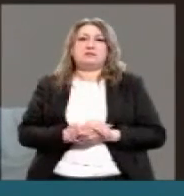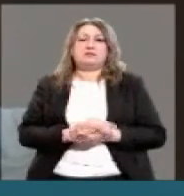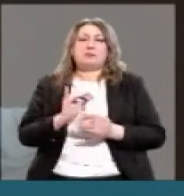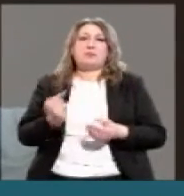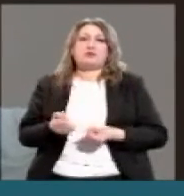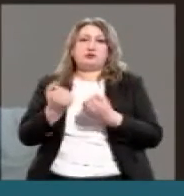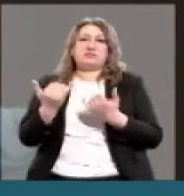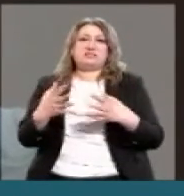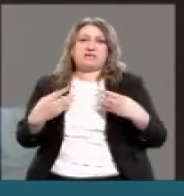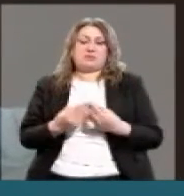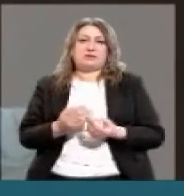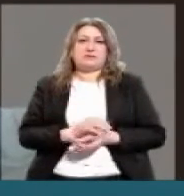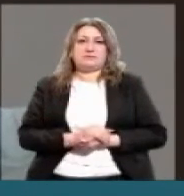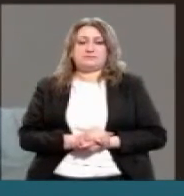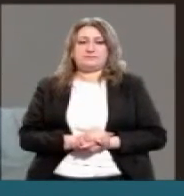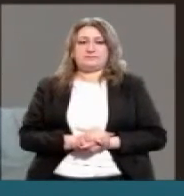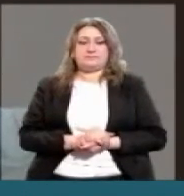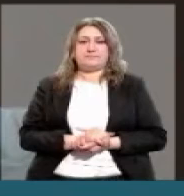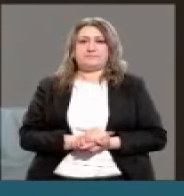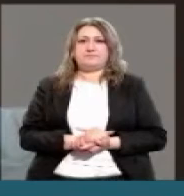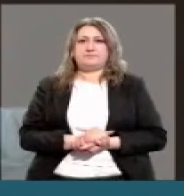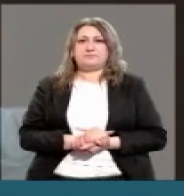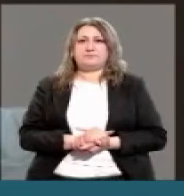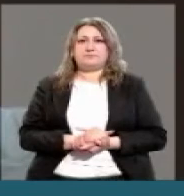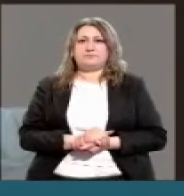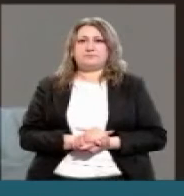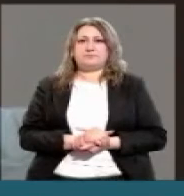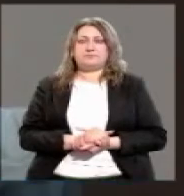қатысты әрі оларды қамқорлыққа алу бойынша шаралар қамтылғаны дұрыс.